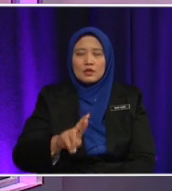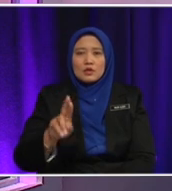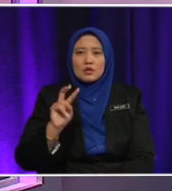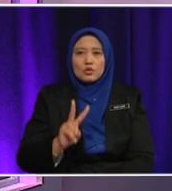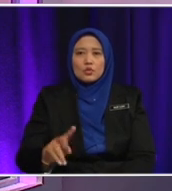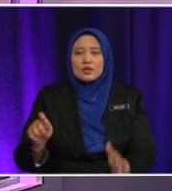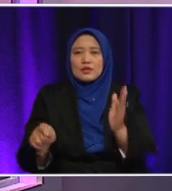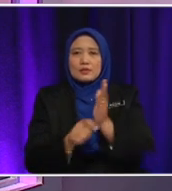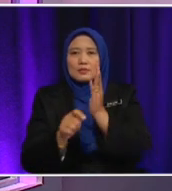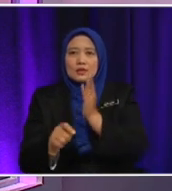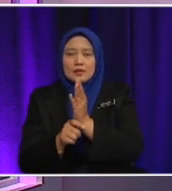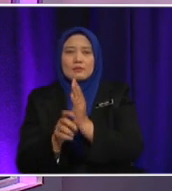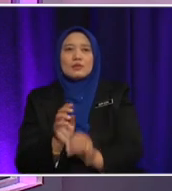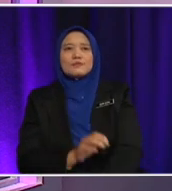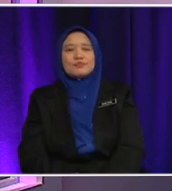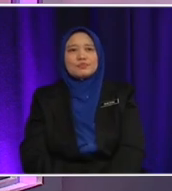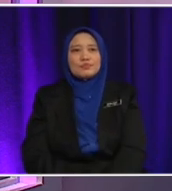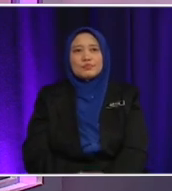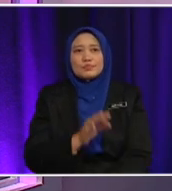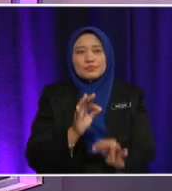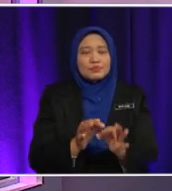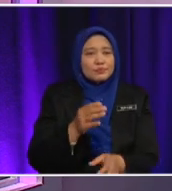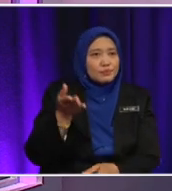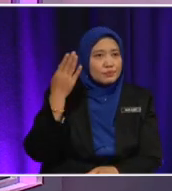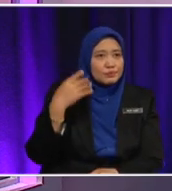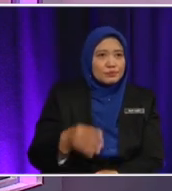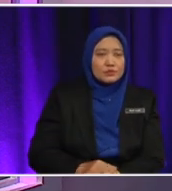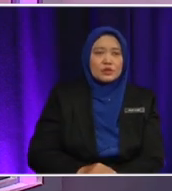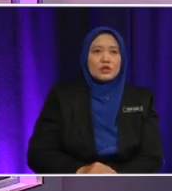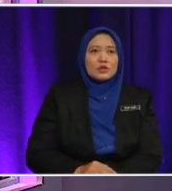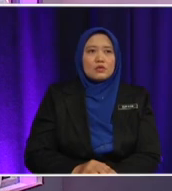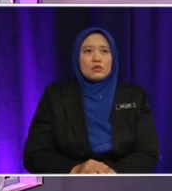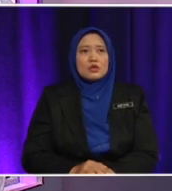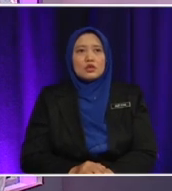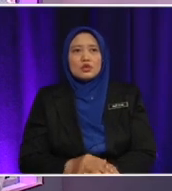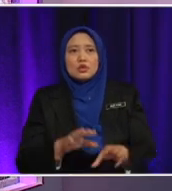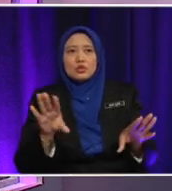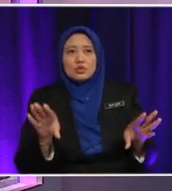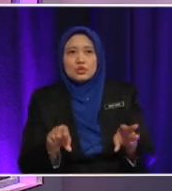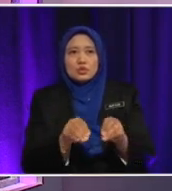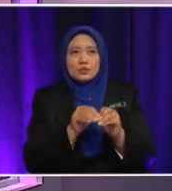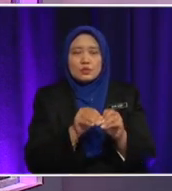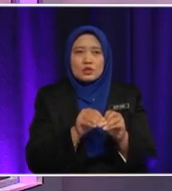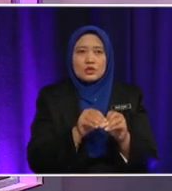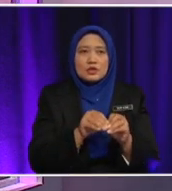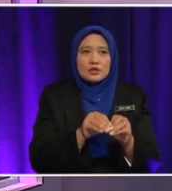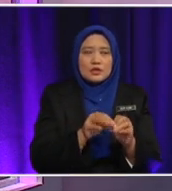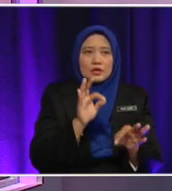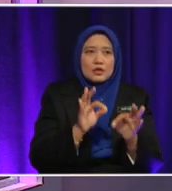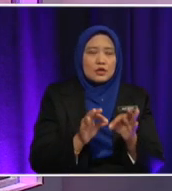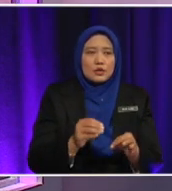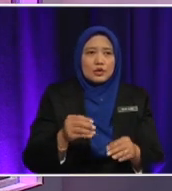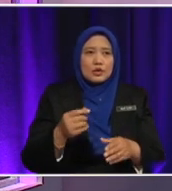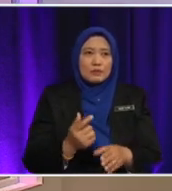IG itu tadi dikatakan bahwa hukum harus kicture sekiranya melalui